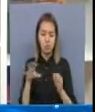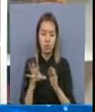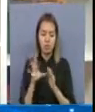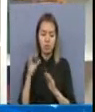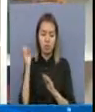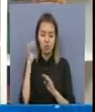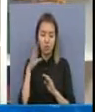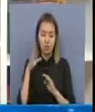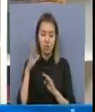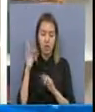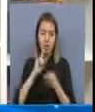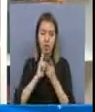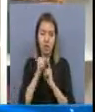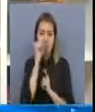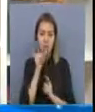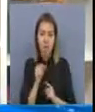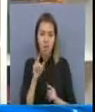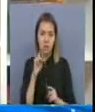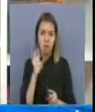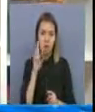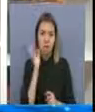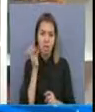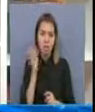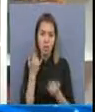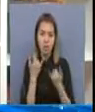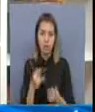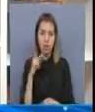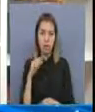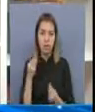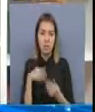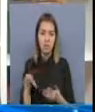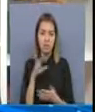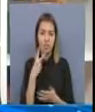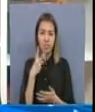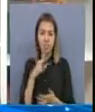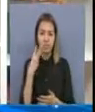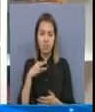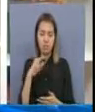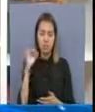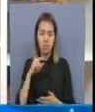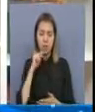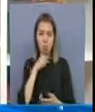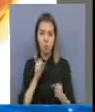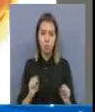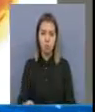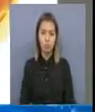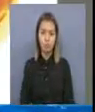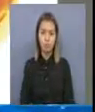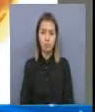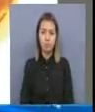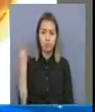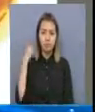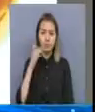шамдарын жарық диодты лампаларға ауыстырдық. Осының нәтижесінде электр энергиясына жұмсалған қаражаттың 25-30% үнемдеп отырмыз.